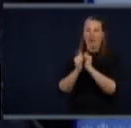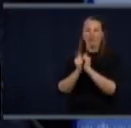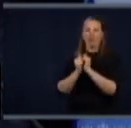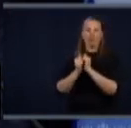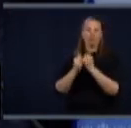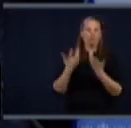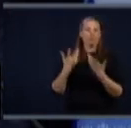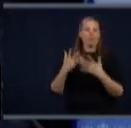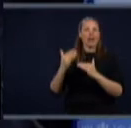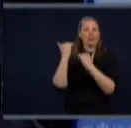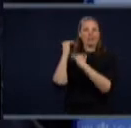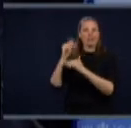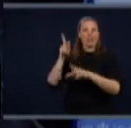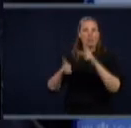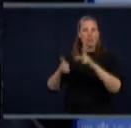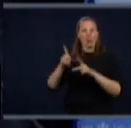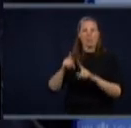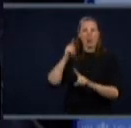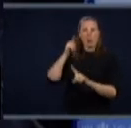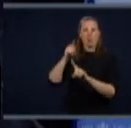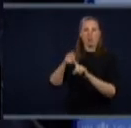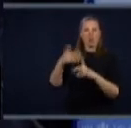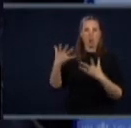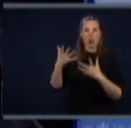être moins dans le contraindre,